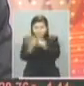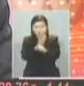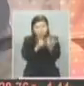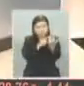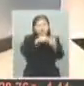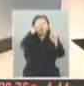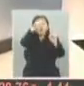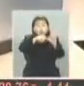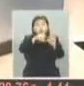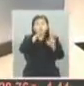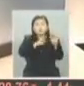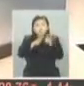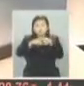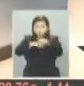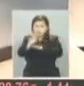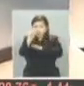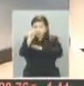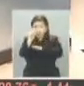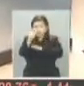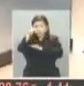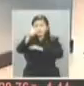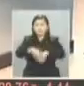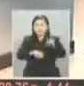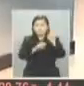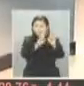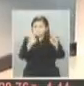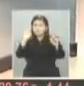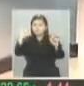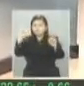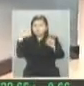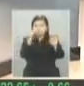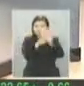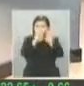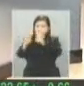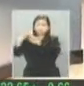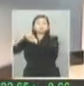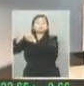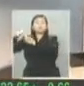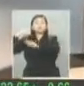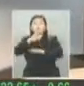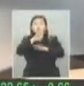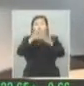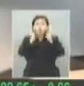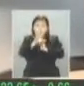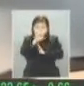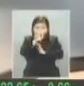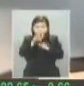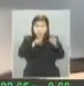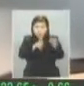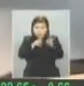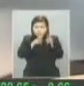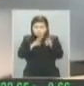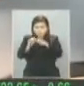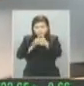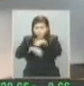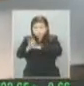คนต้องมีอย่างน้อย4ทางนะครับแล้วก็ถ้าเกิน500คนก็จะต้องมี3ทางอะไรแบบนี้นะครับแล้วก็ตร